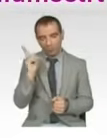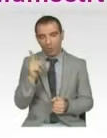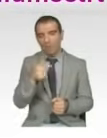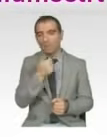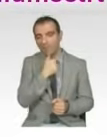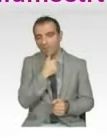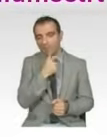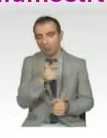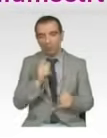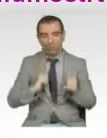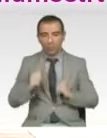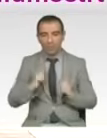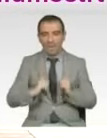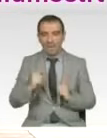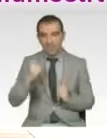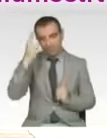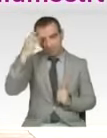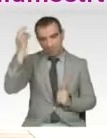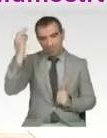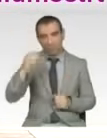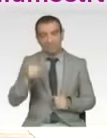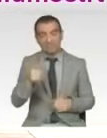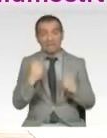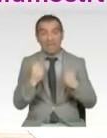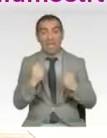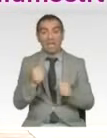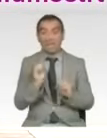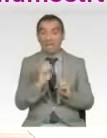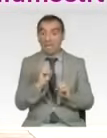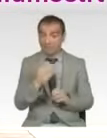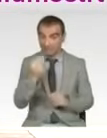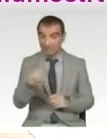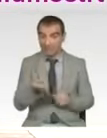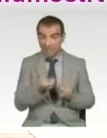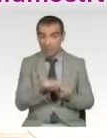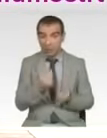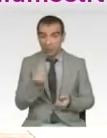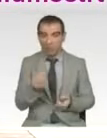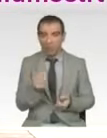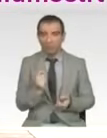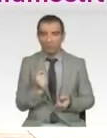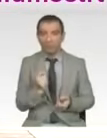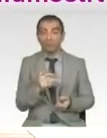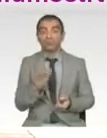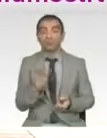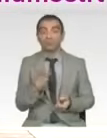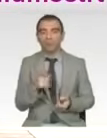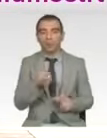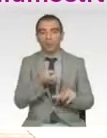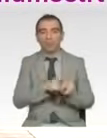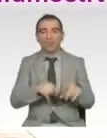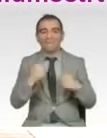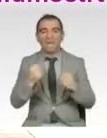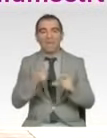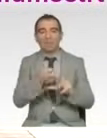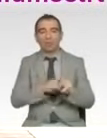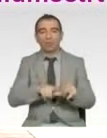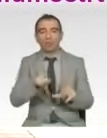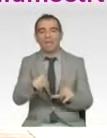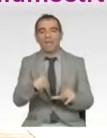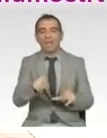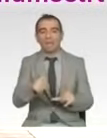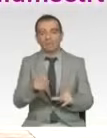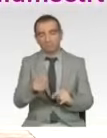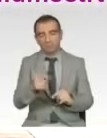Babam da üniversitede profesör, sağlık dersini veriyor. Vallahi de, ne, doktor mu? Yok, proje, sağlık projelendirme, işte